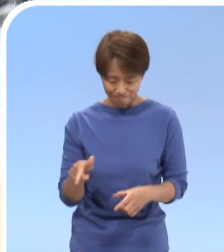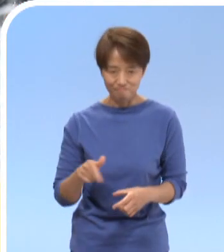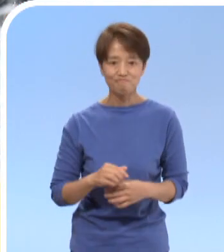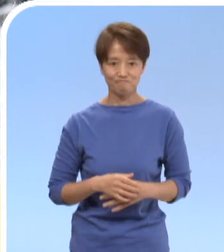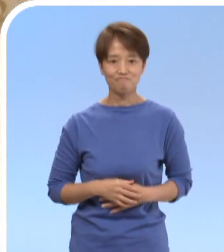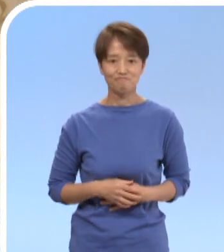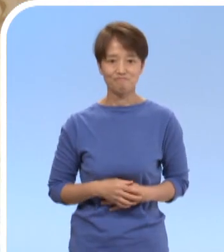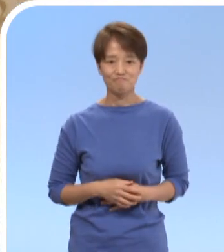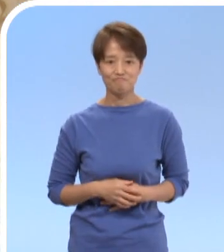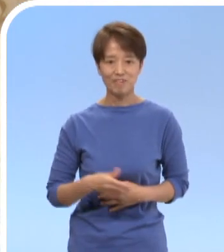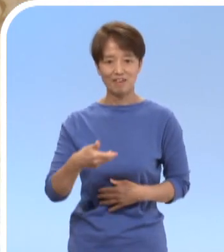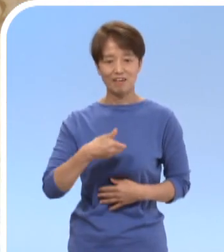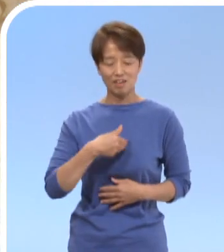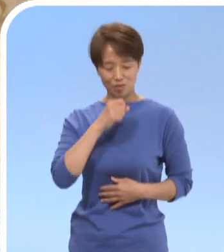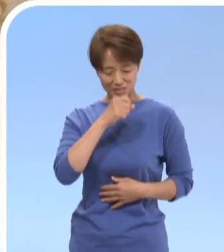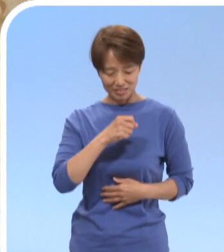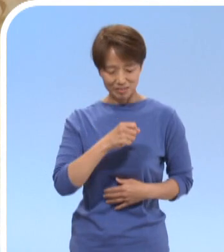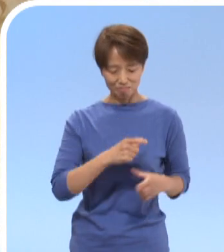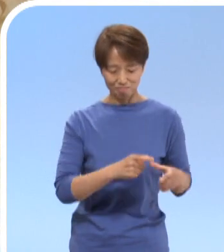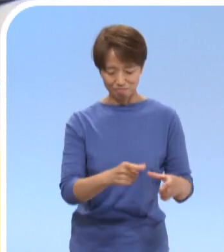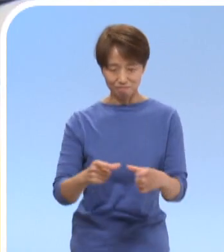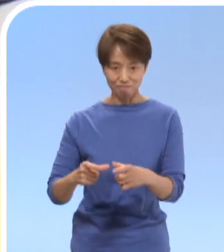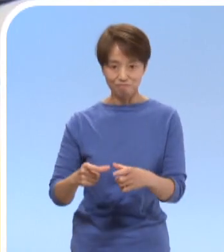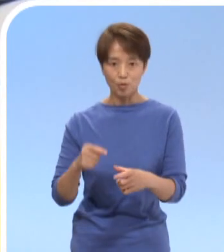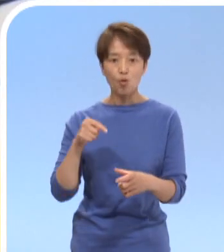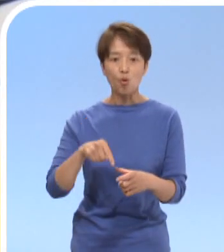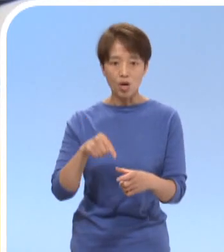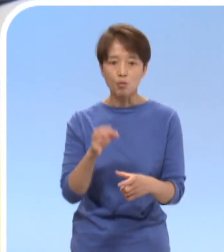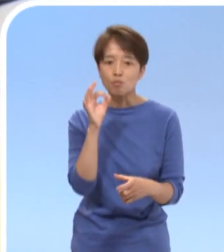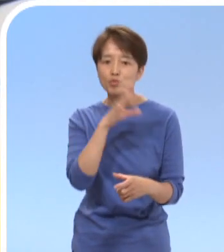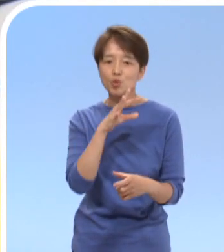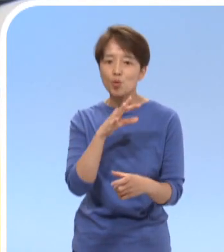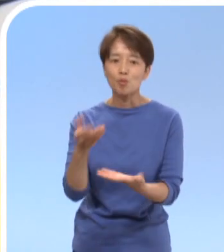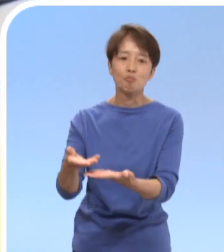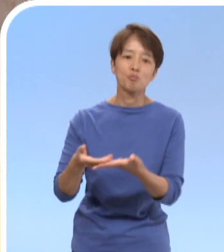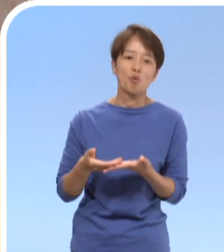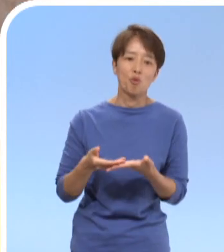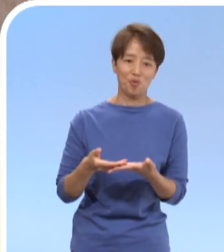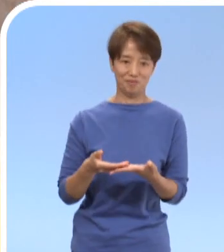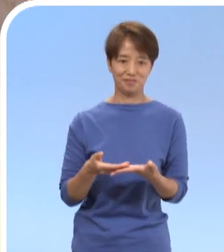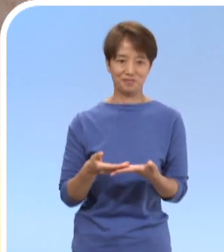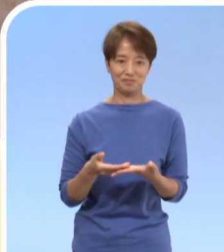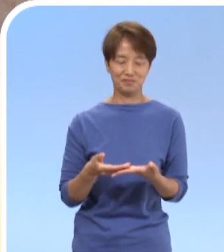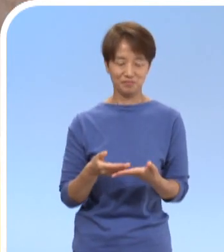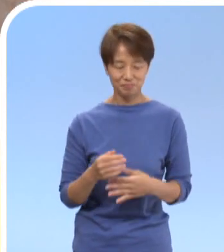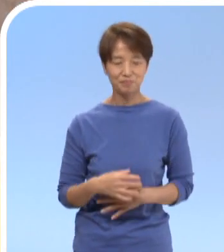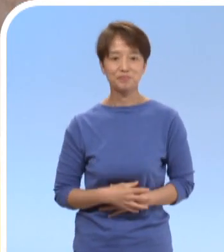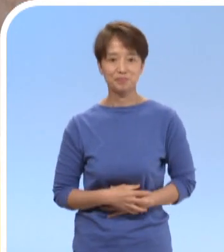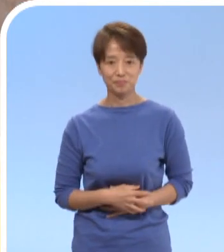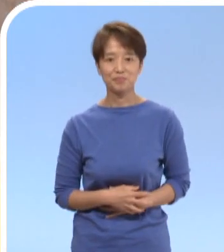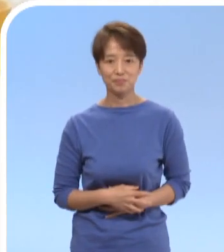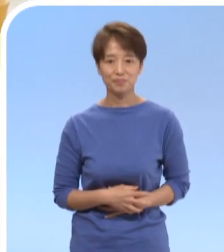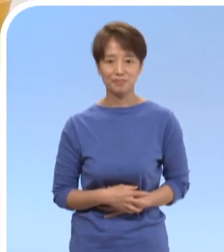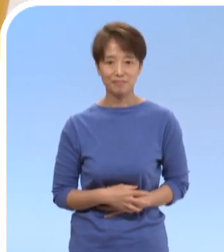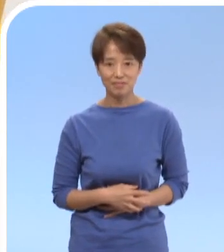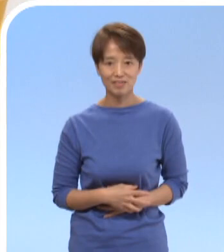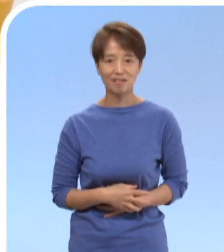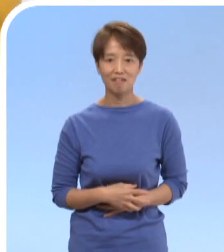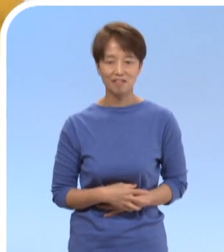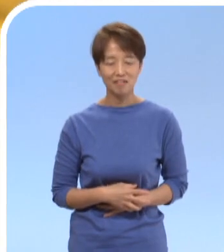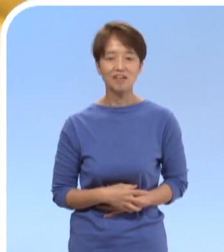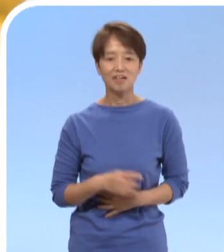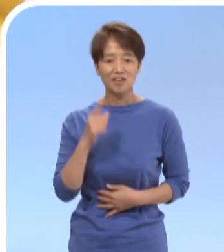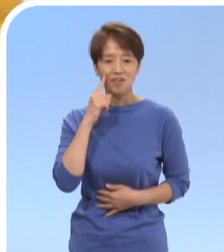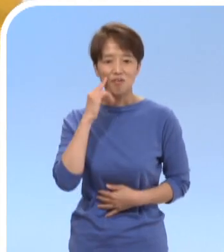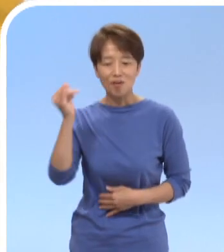ね、 栄養たっぷりのメニューをなんと無料で提供しているんです。 メニューがね、ちょ